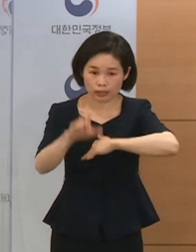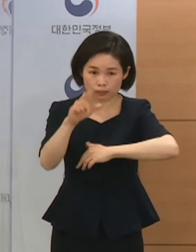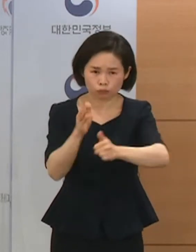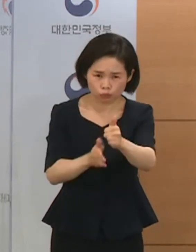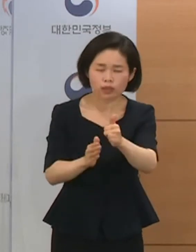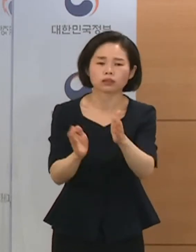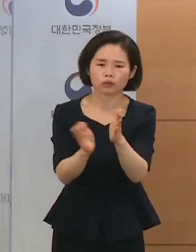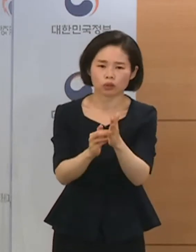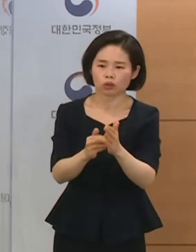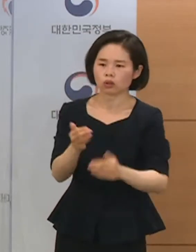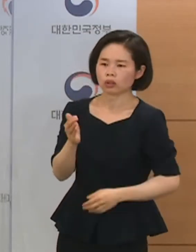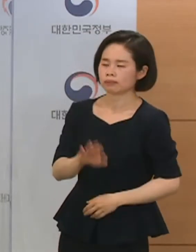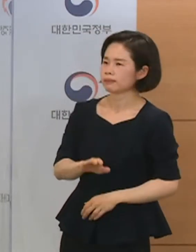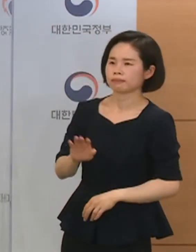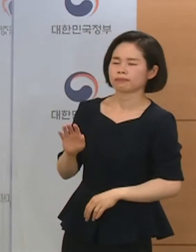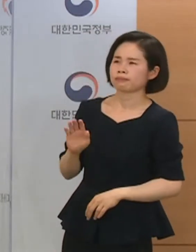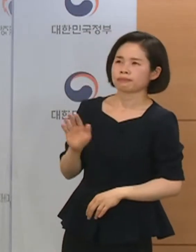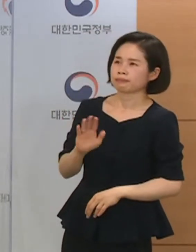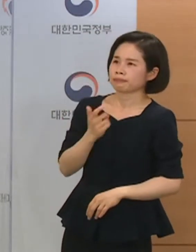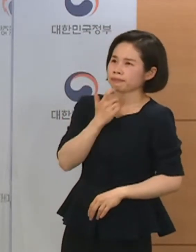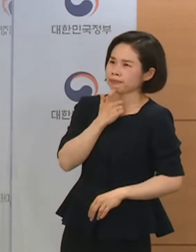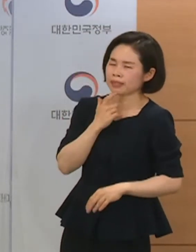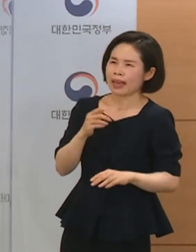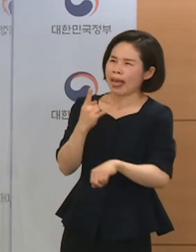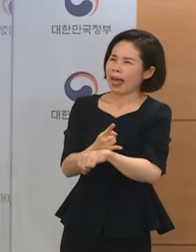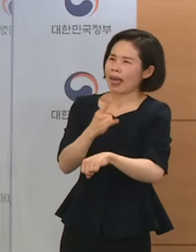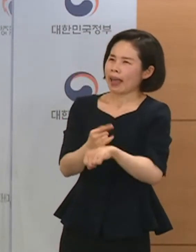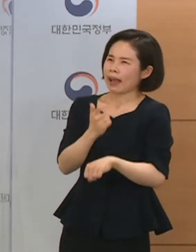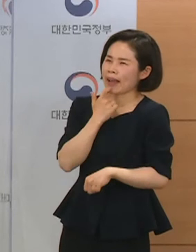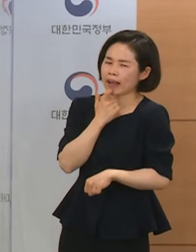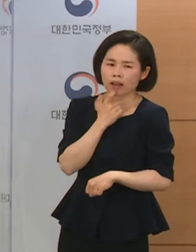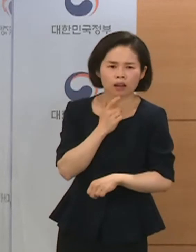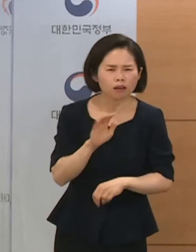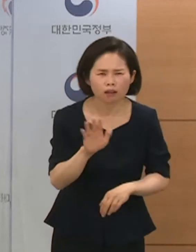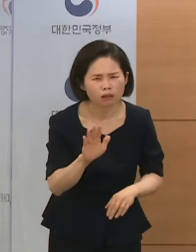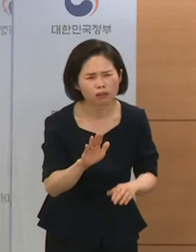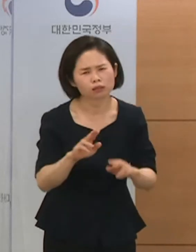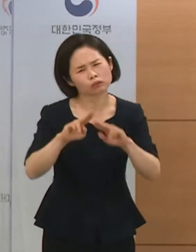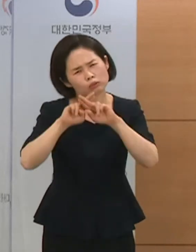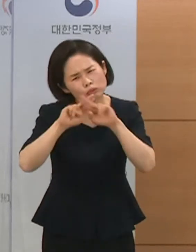철회하는 용기 있는 결단을 내려주시기를 요청드립니다.